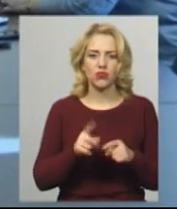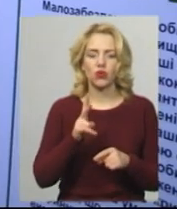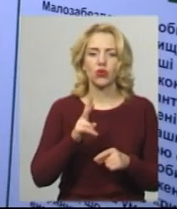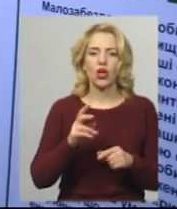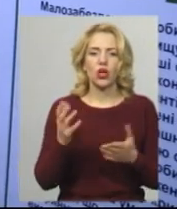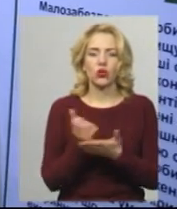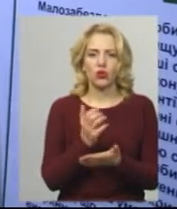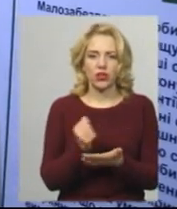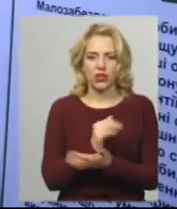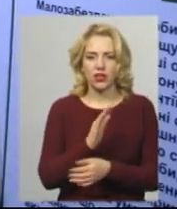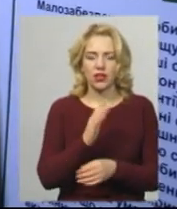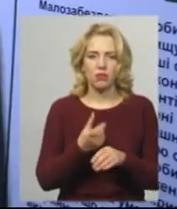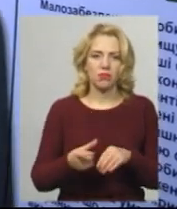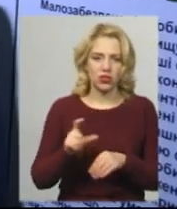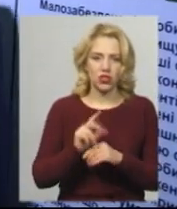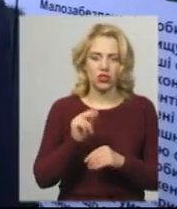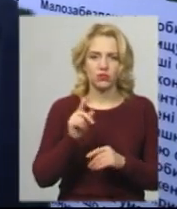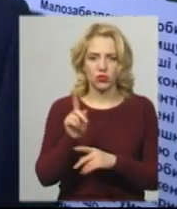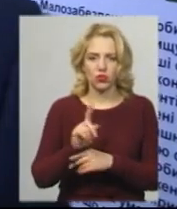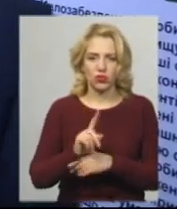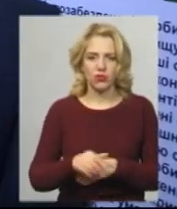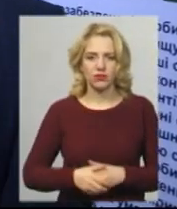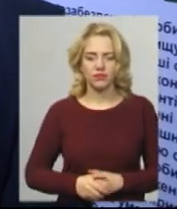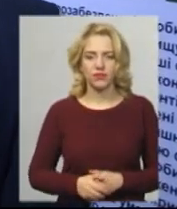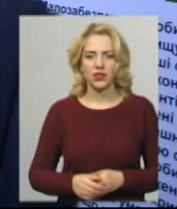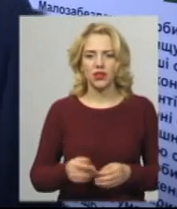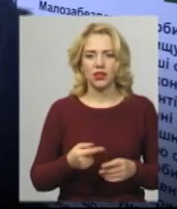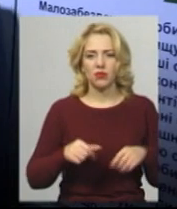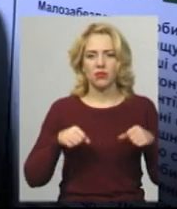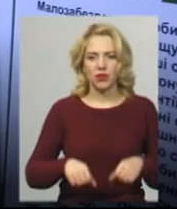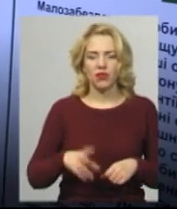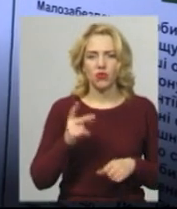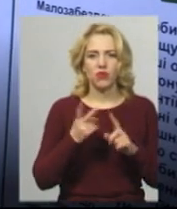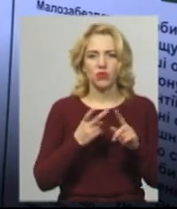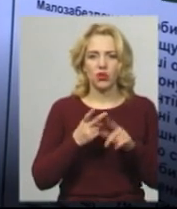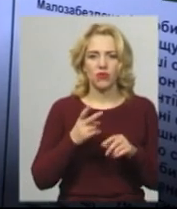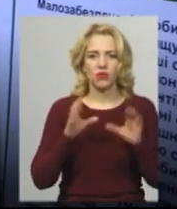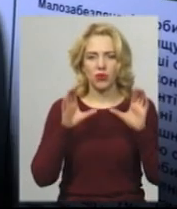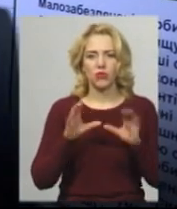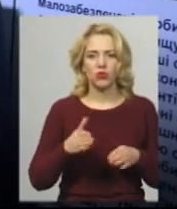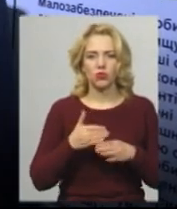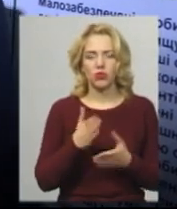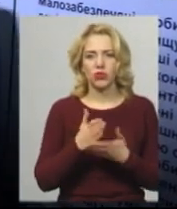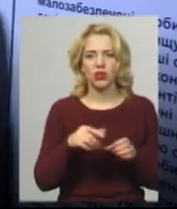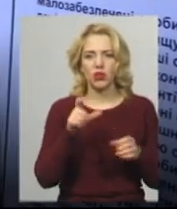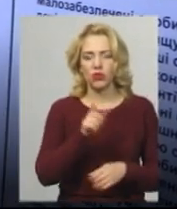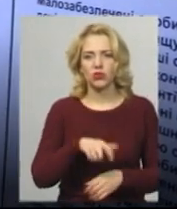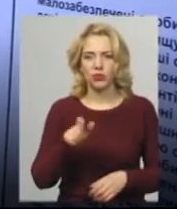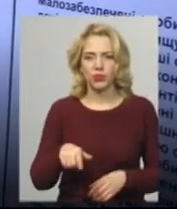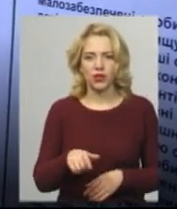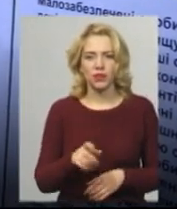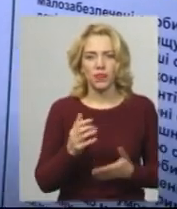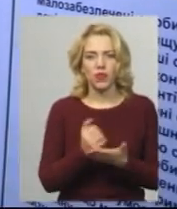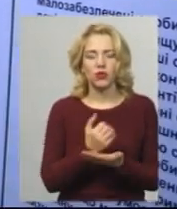каже директор Хмельницького міського центру Григорій Гоцький. Право на вторинну правову допомогу мають особи,